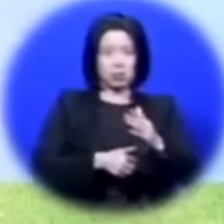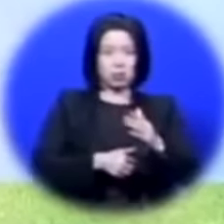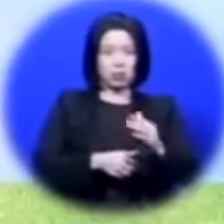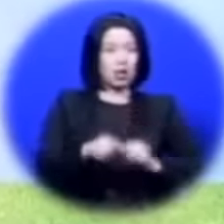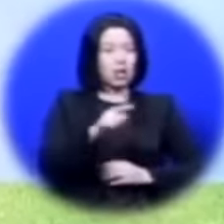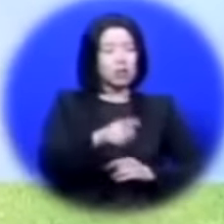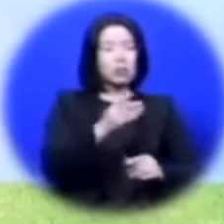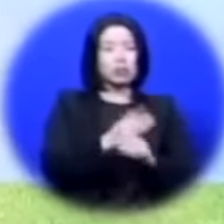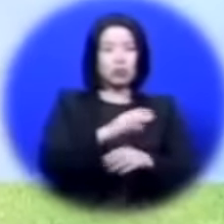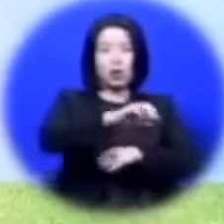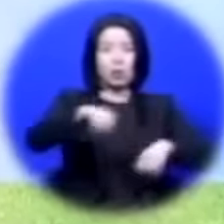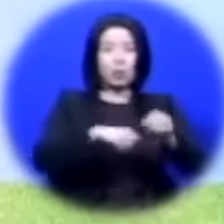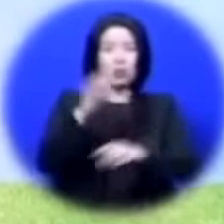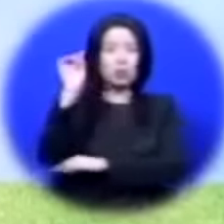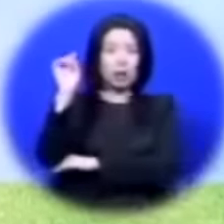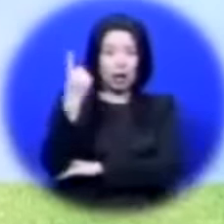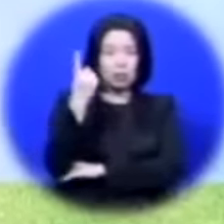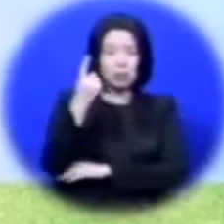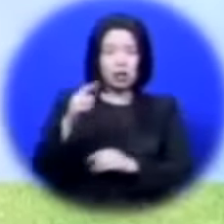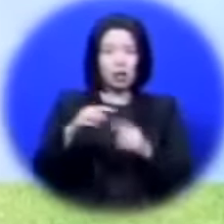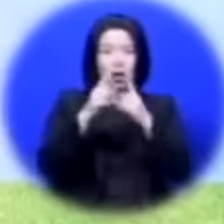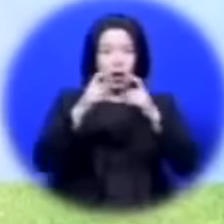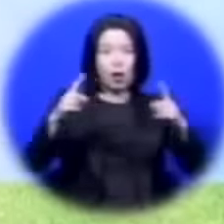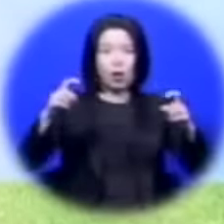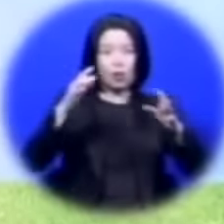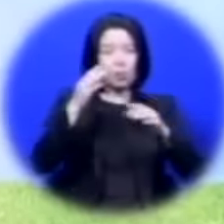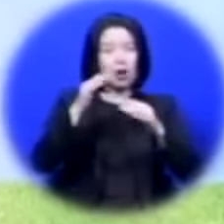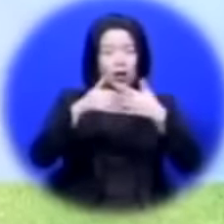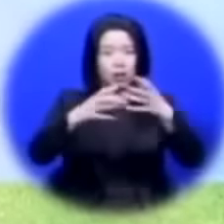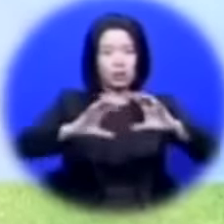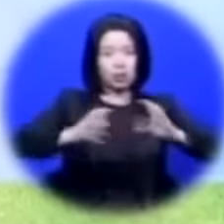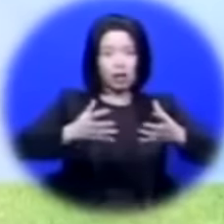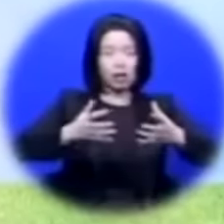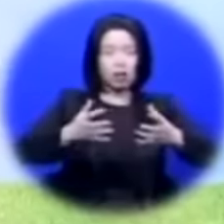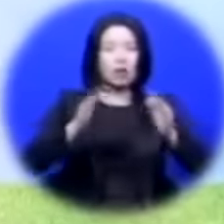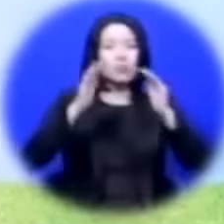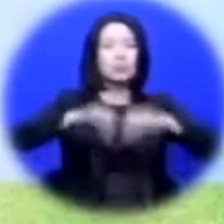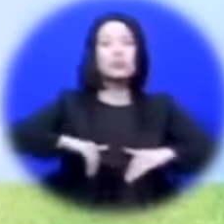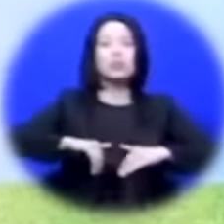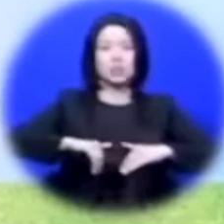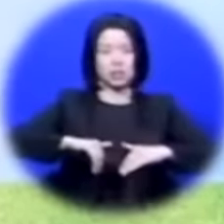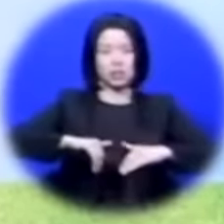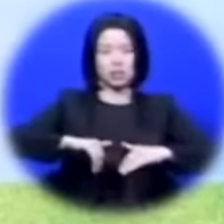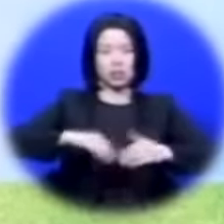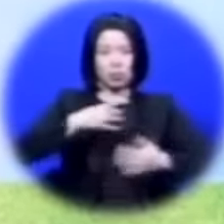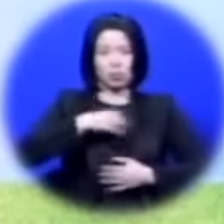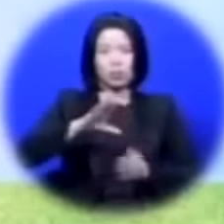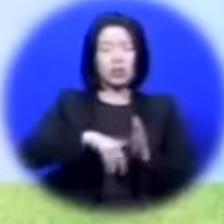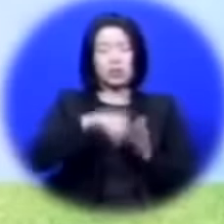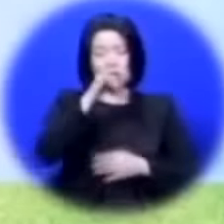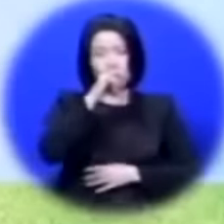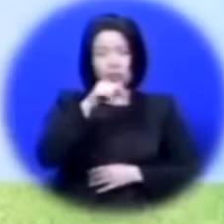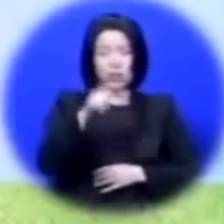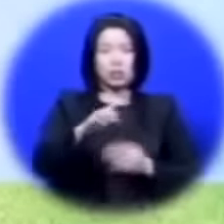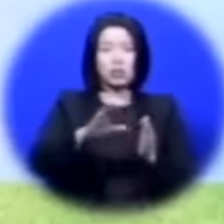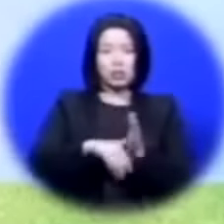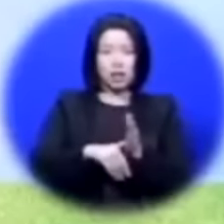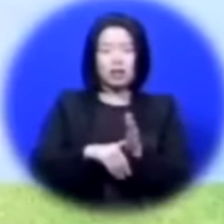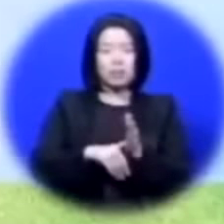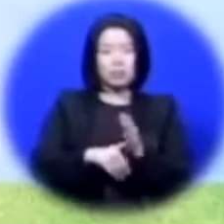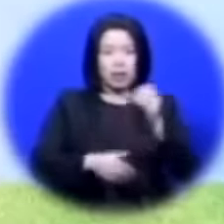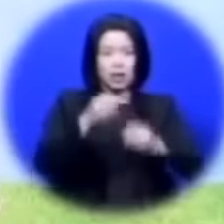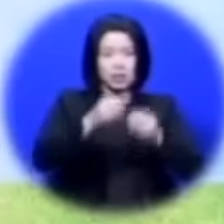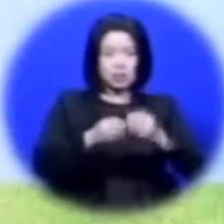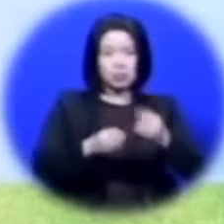오히려 다윗의 왕국이 무너질 지경이 되었단 말입니다 이런 상황이 바로 오늘이 시편